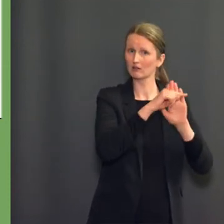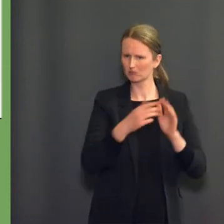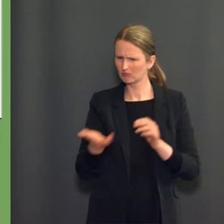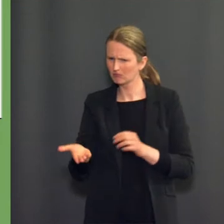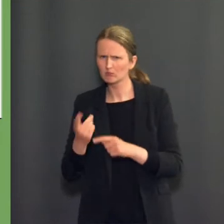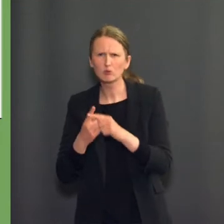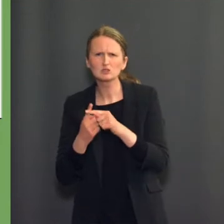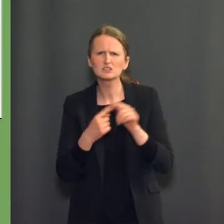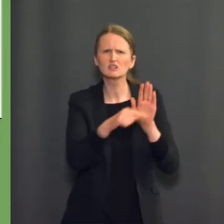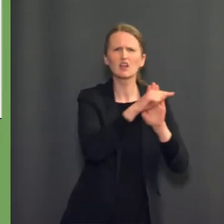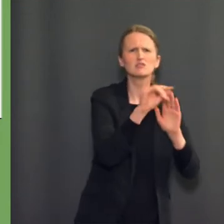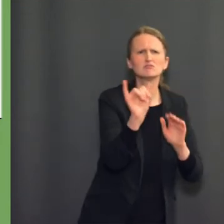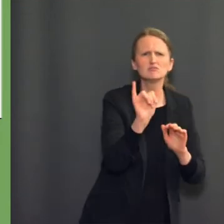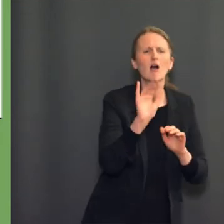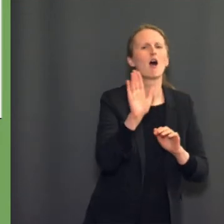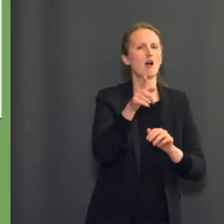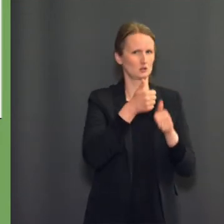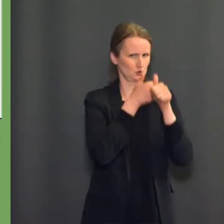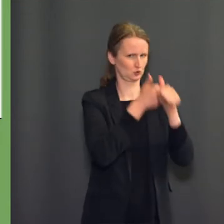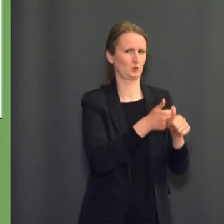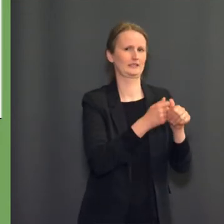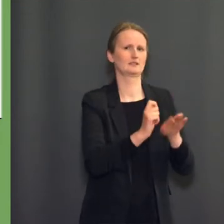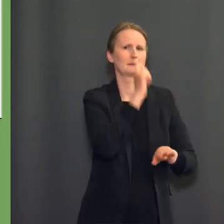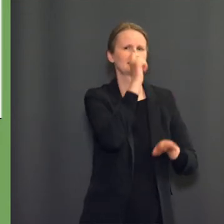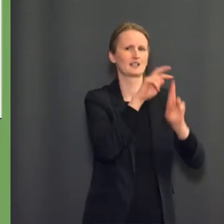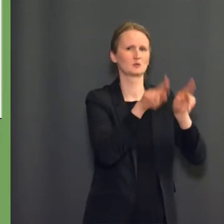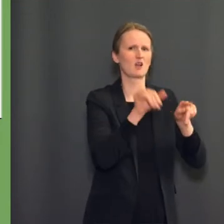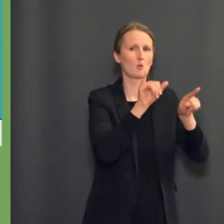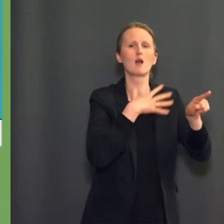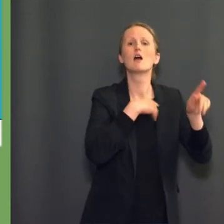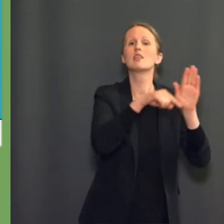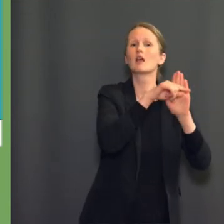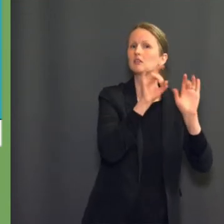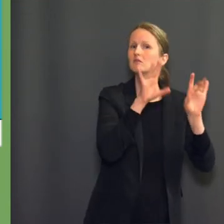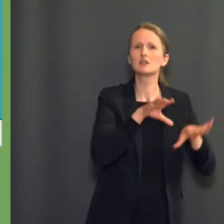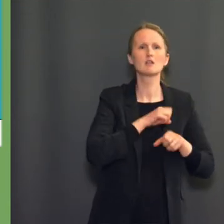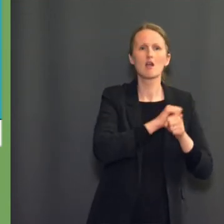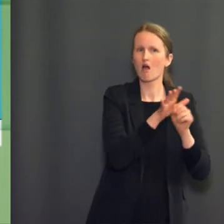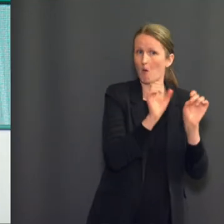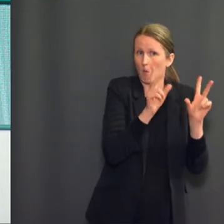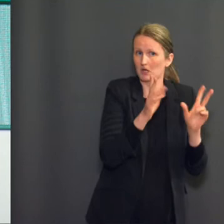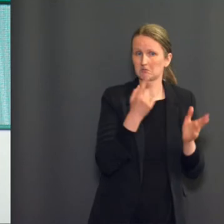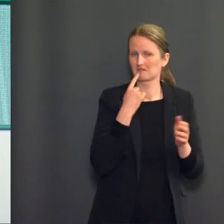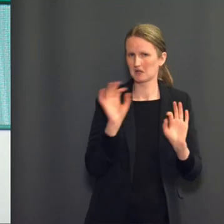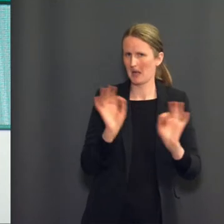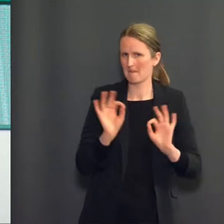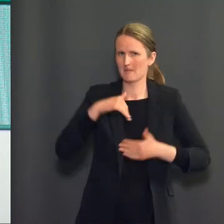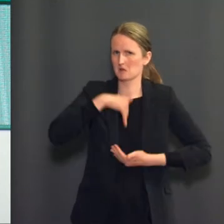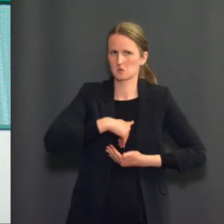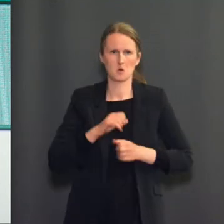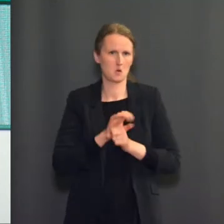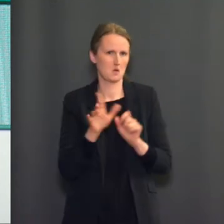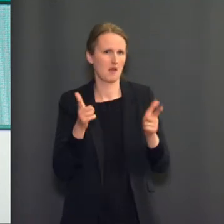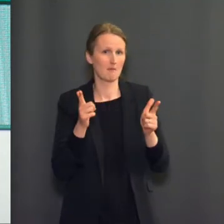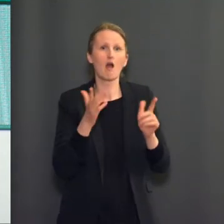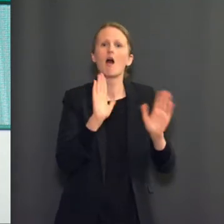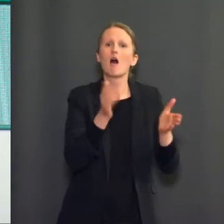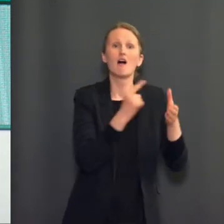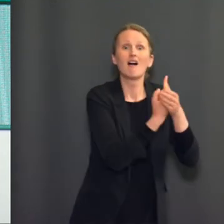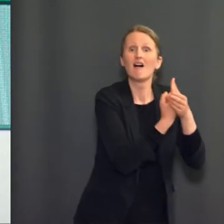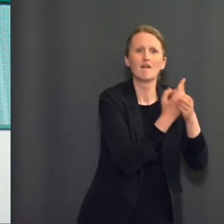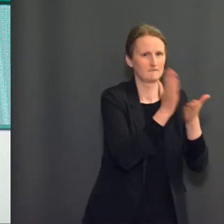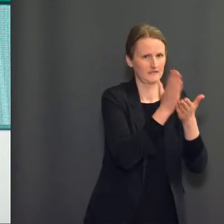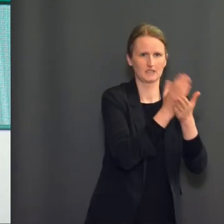Le test rapide était un faux positif. Pourquoi devriez-vous faire ou effectuer